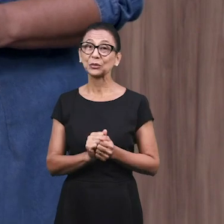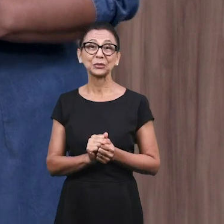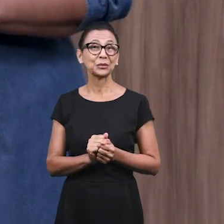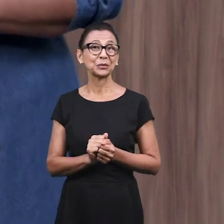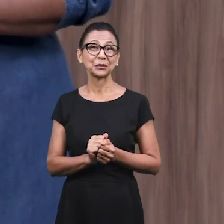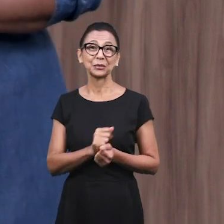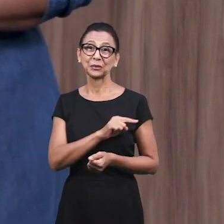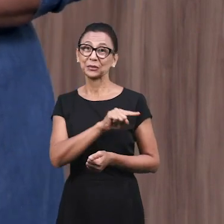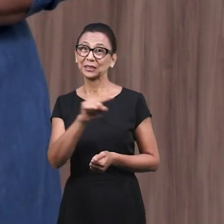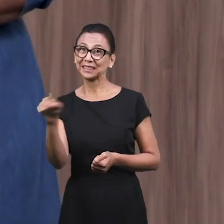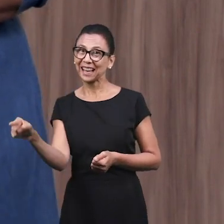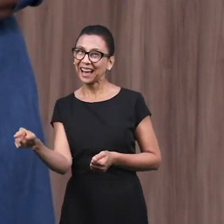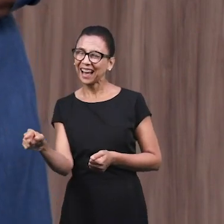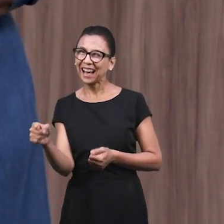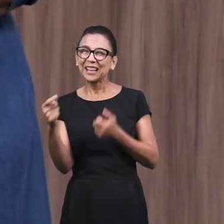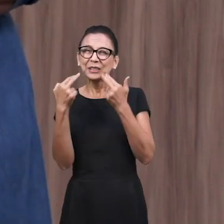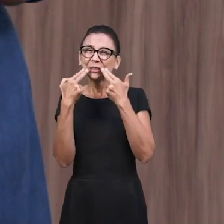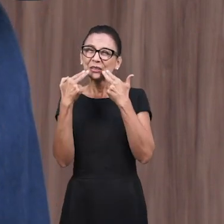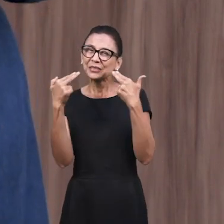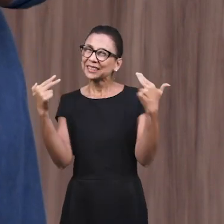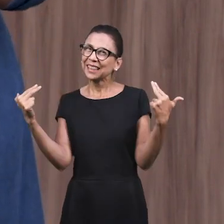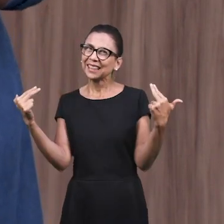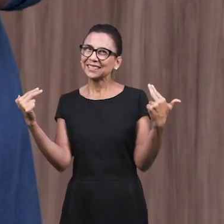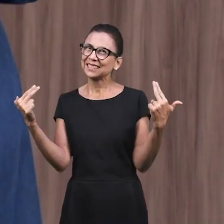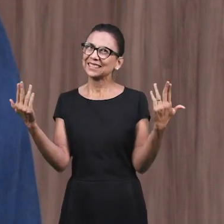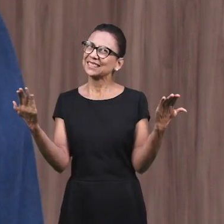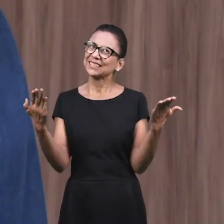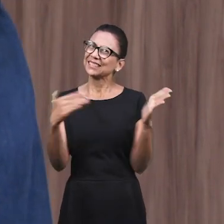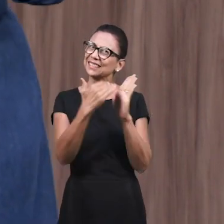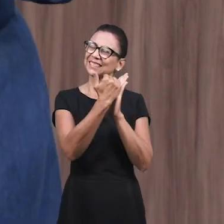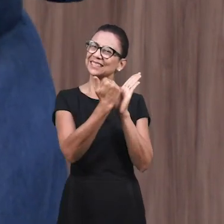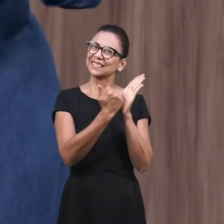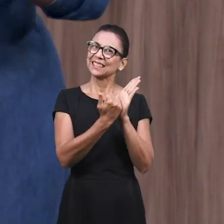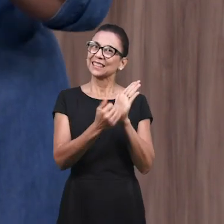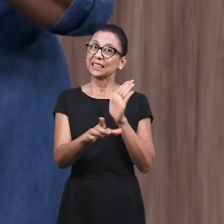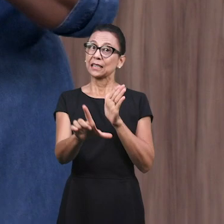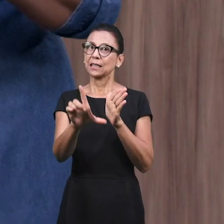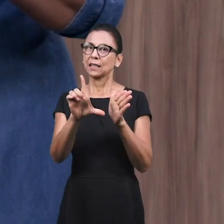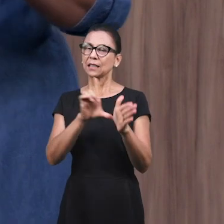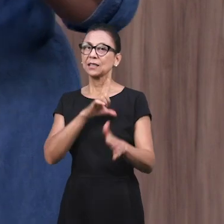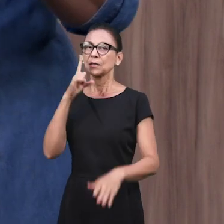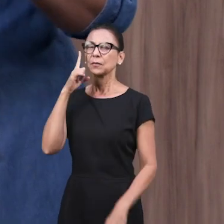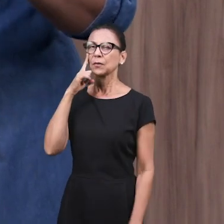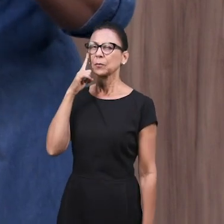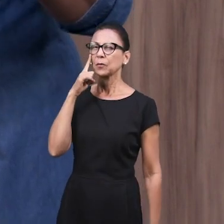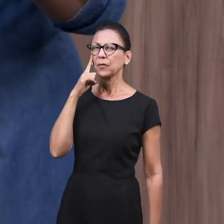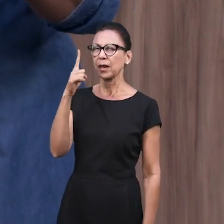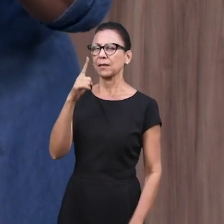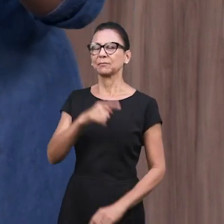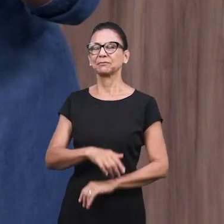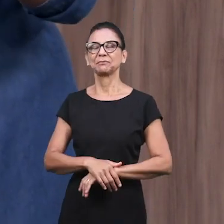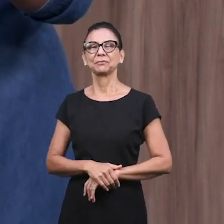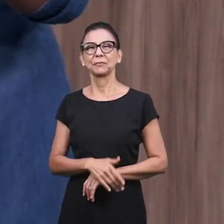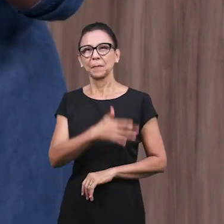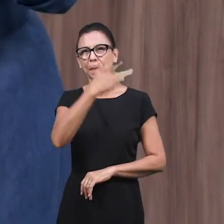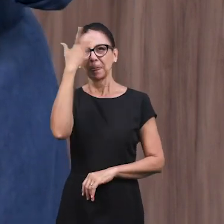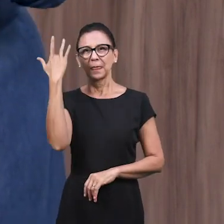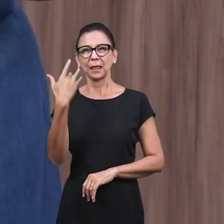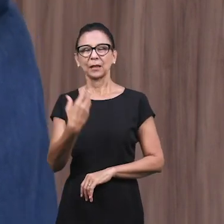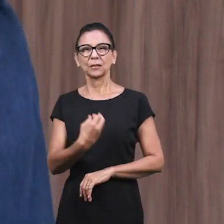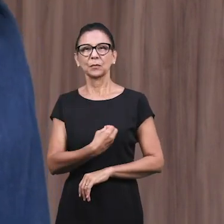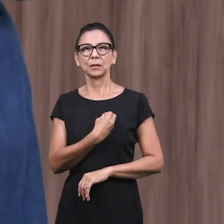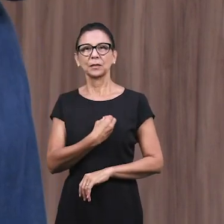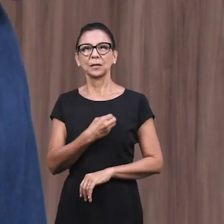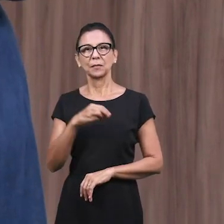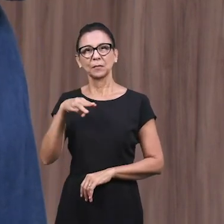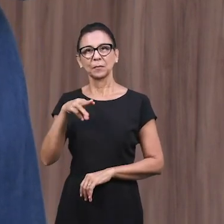avons la nouveauté pour ce volet, mais avant, il y a les participations. Nous allons commencer en racontant l'expérience de